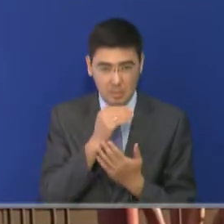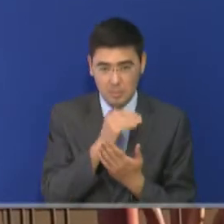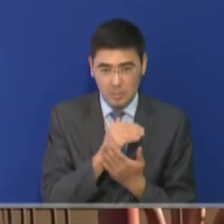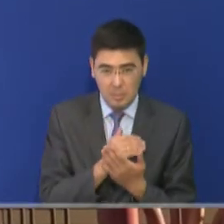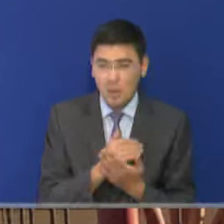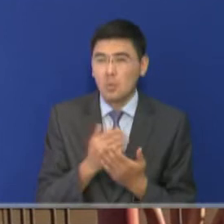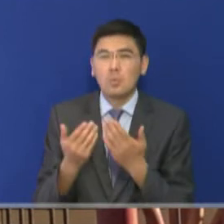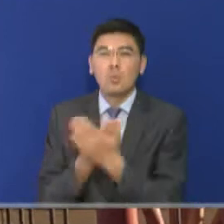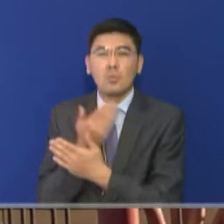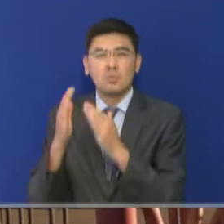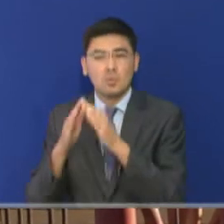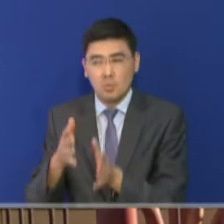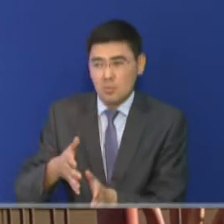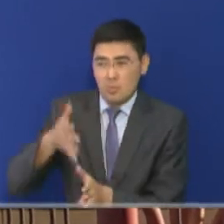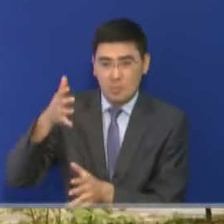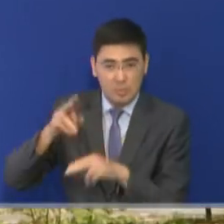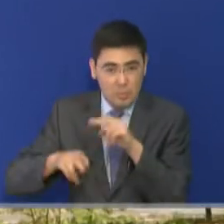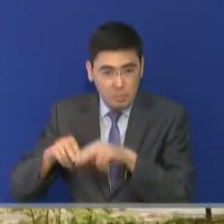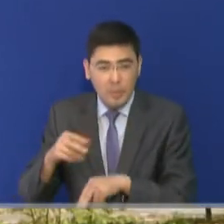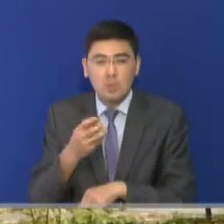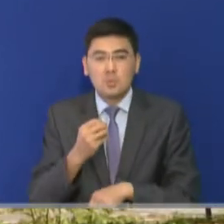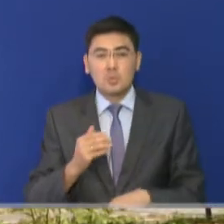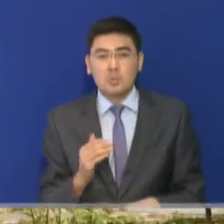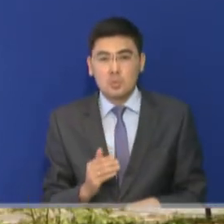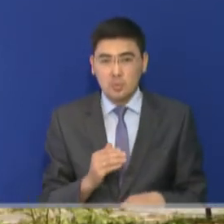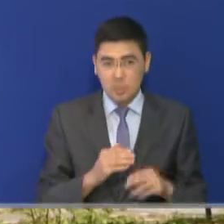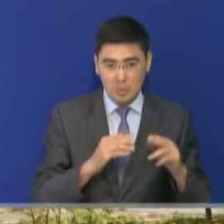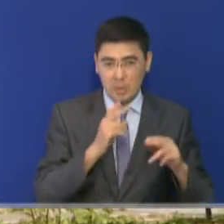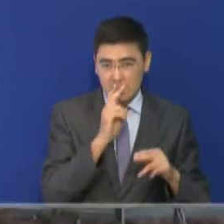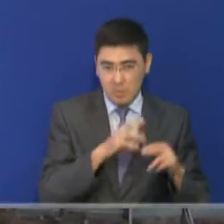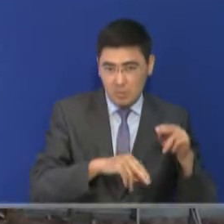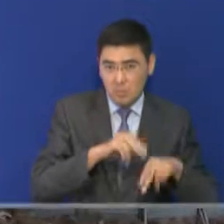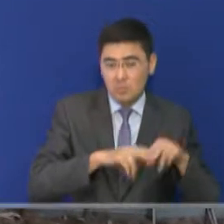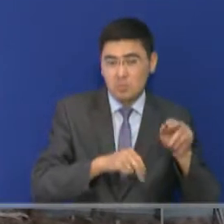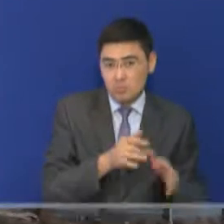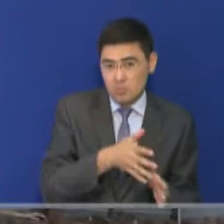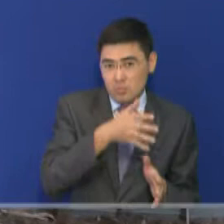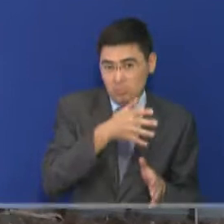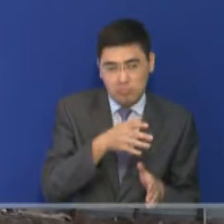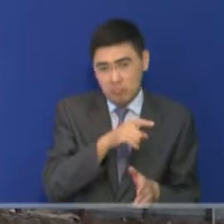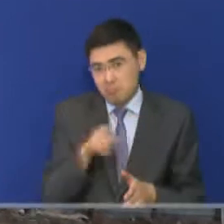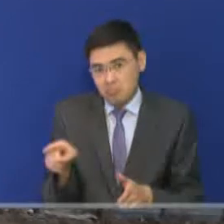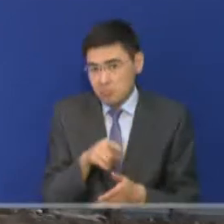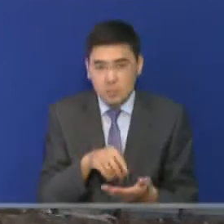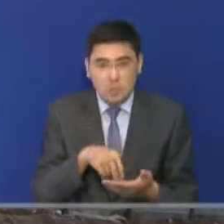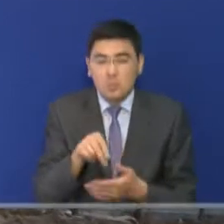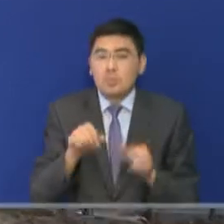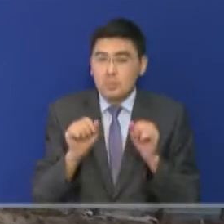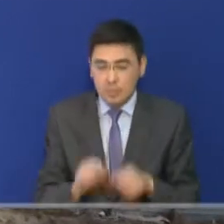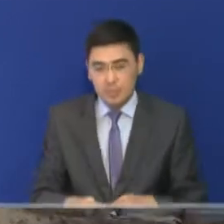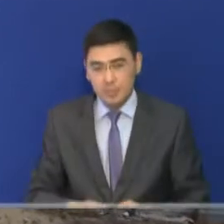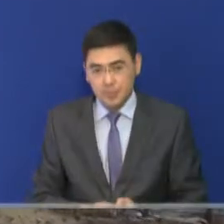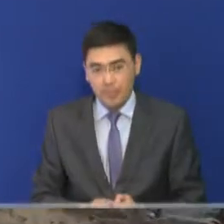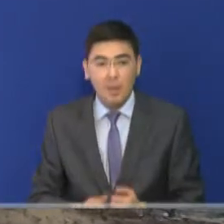аясында салынған жаңа тұрғын үй кешендерінен де жеке құрылыс салушылардан да сатып алуға болады. Қазір оның шарттары талқылануда. Жобада